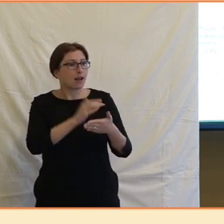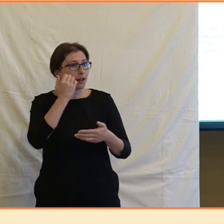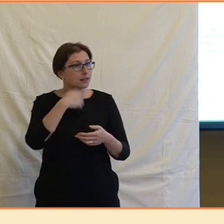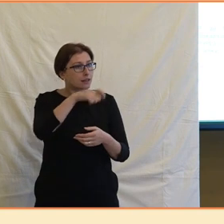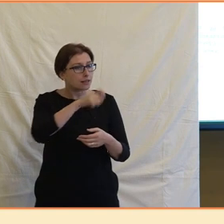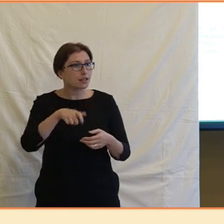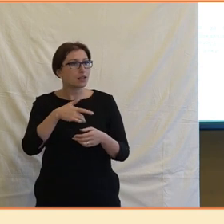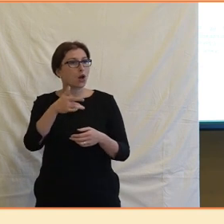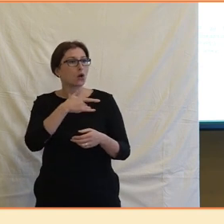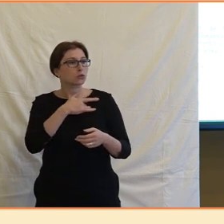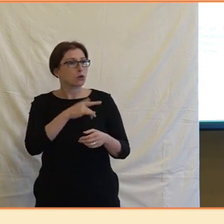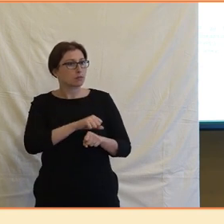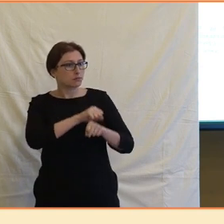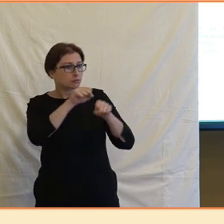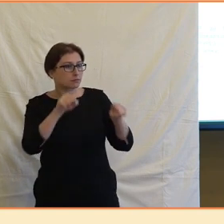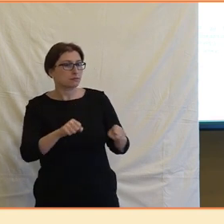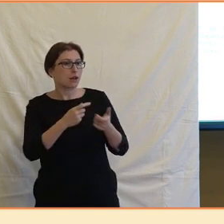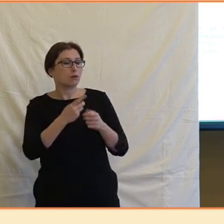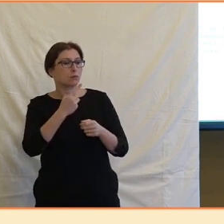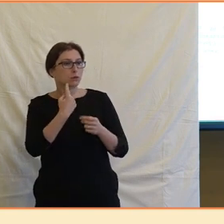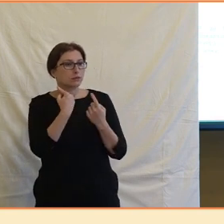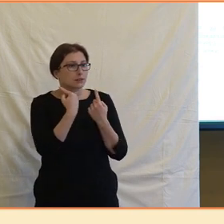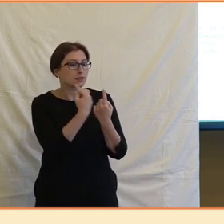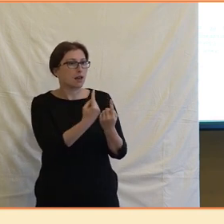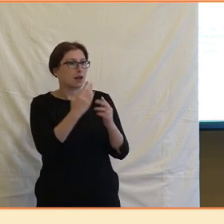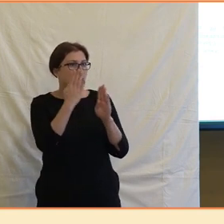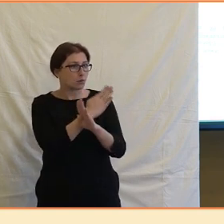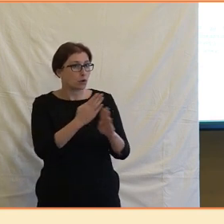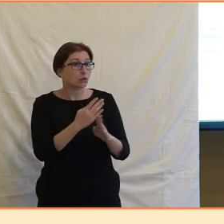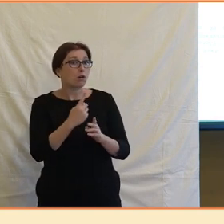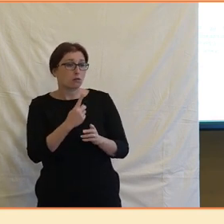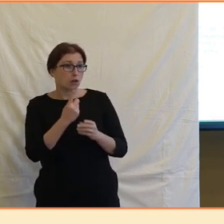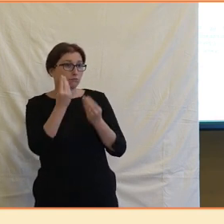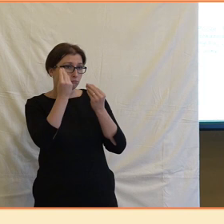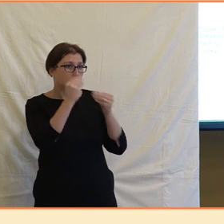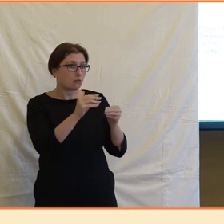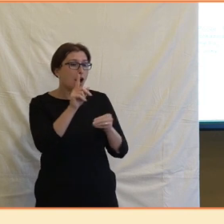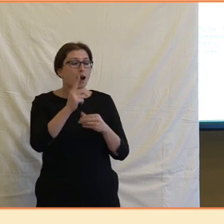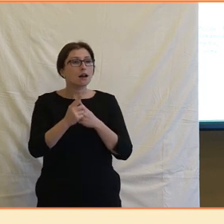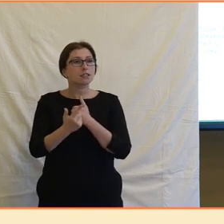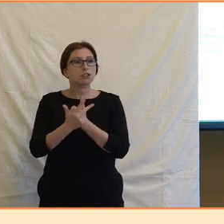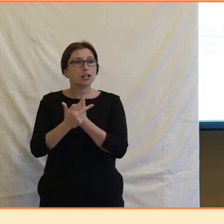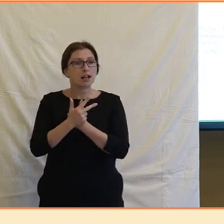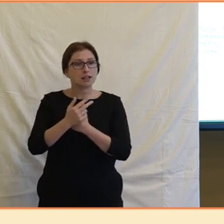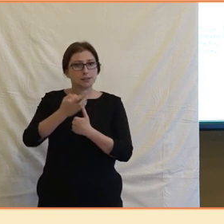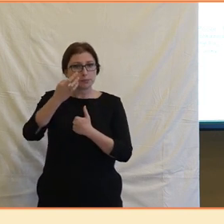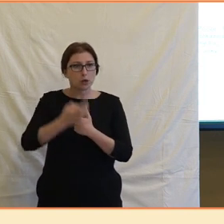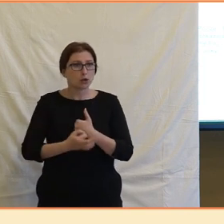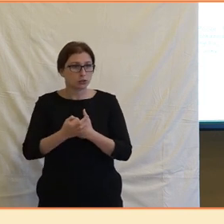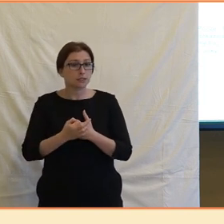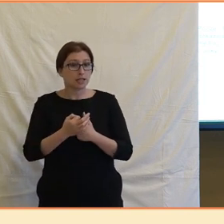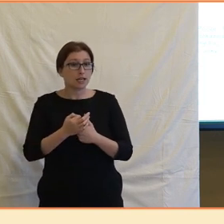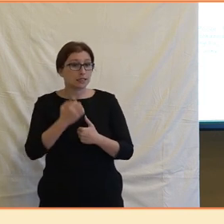a pozitivní přístup k transparentnosti personalizace obsahů. Nicméně pouze 13 respondentů